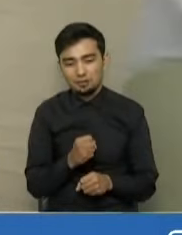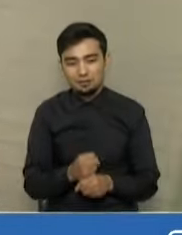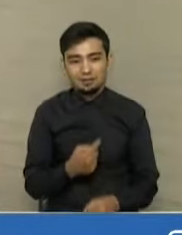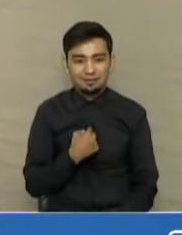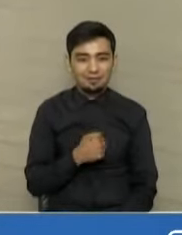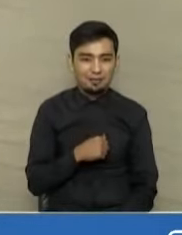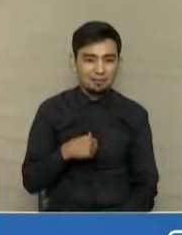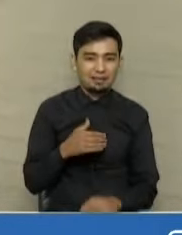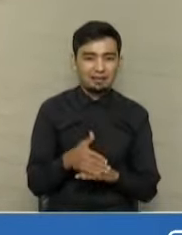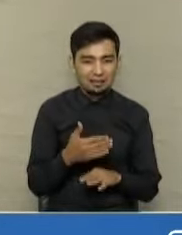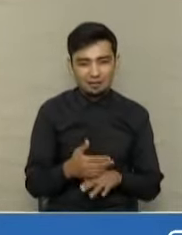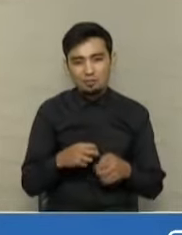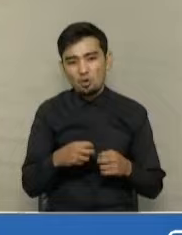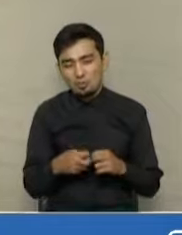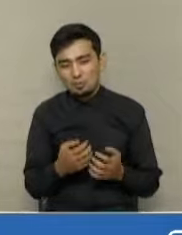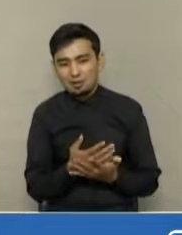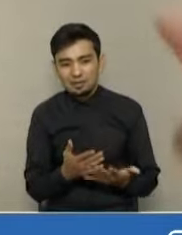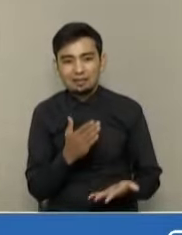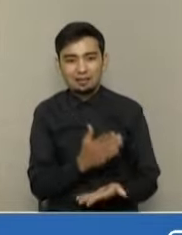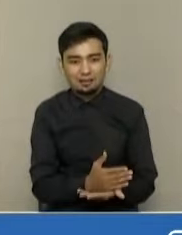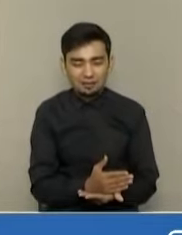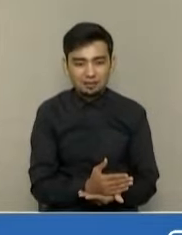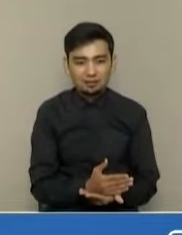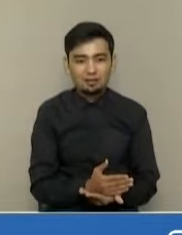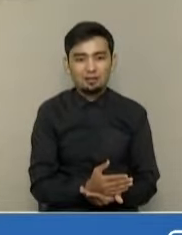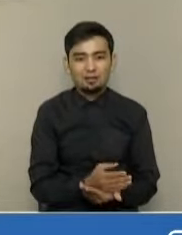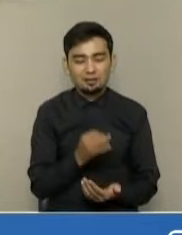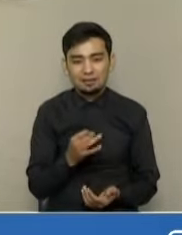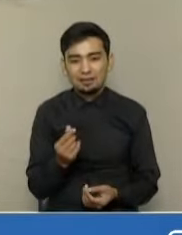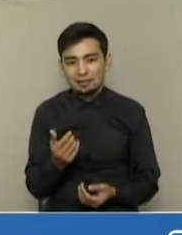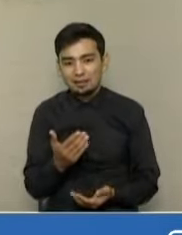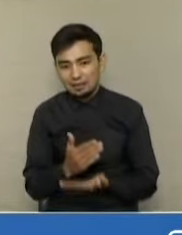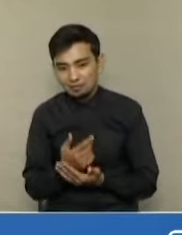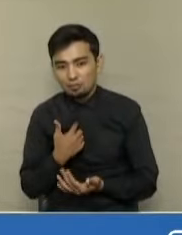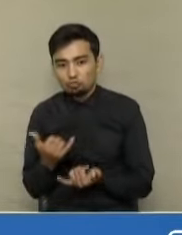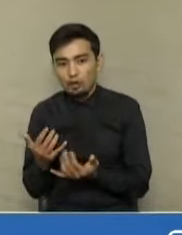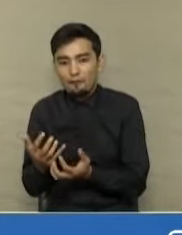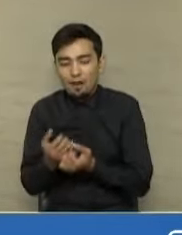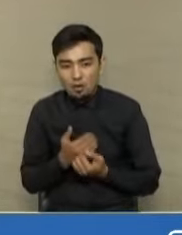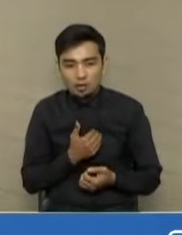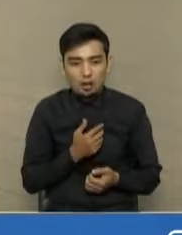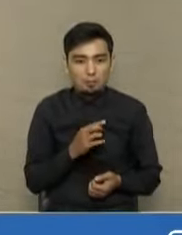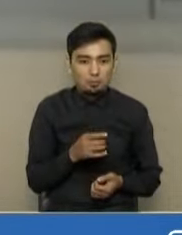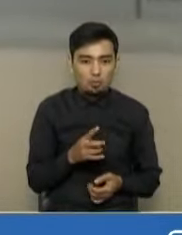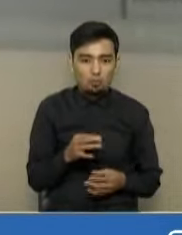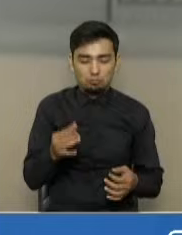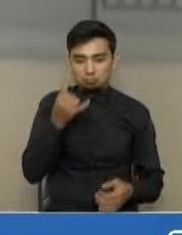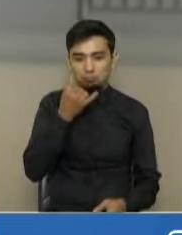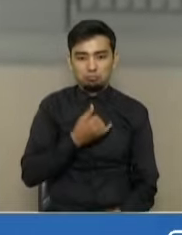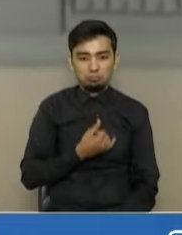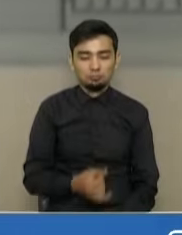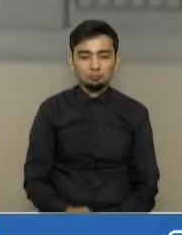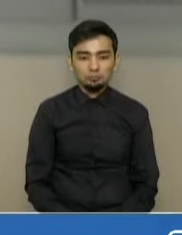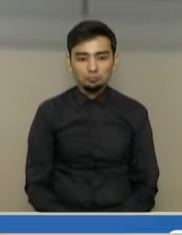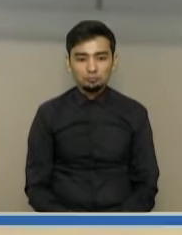самом, например, кредиты, проблемы там какие-то есть. Есть деньги, хотел бы взять сейчас, но не дают. Мүмкіндік берген